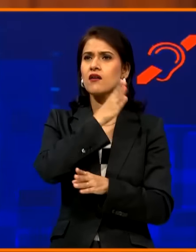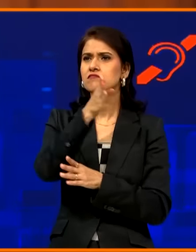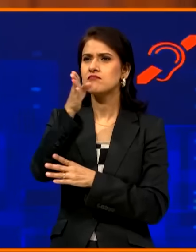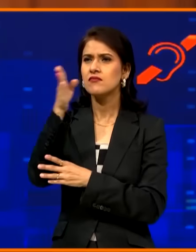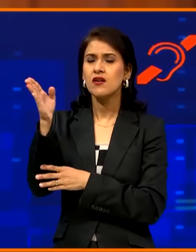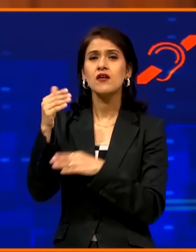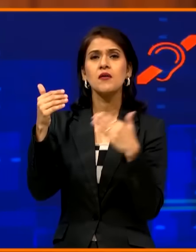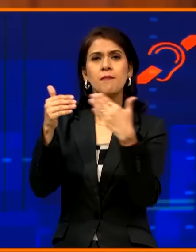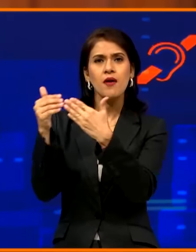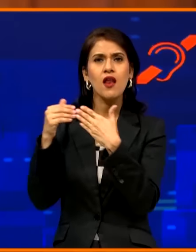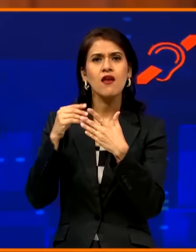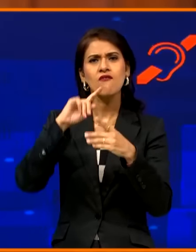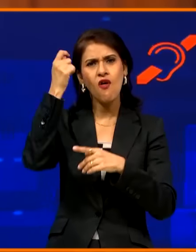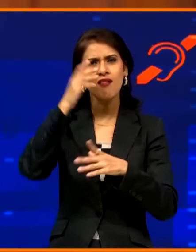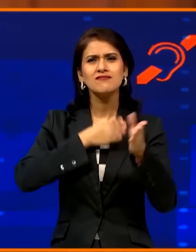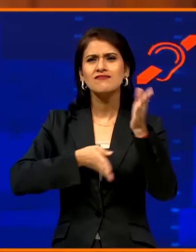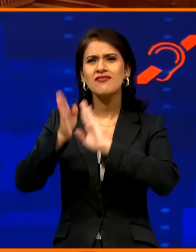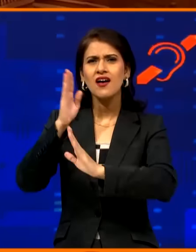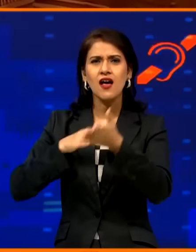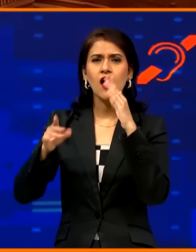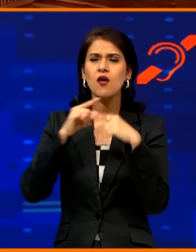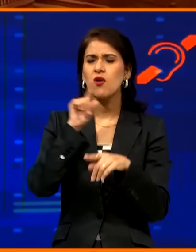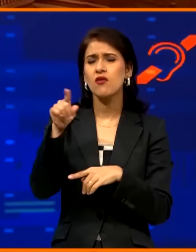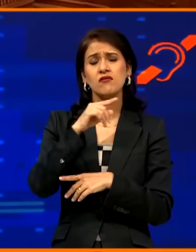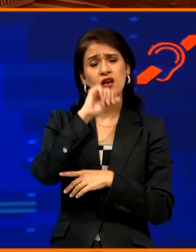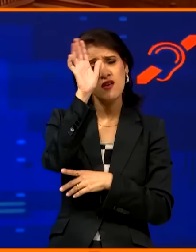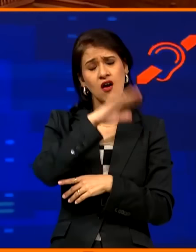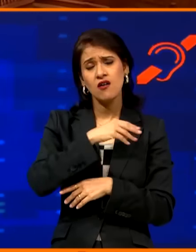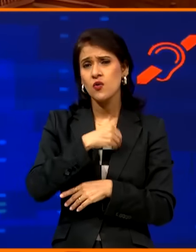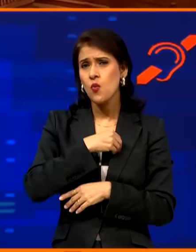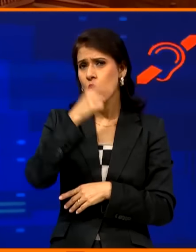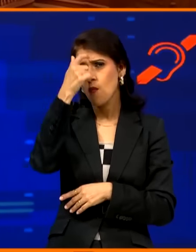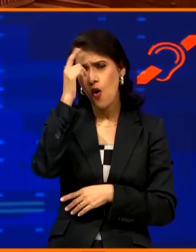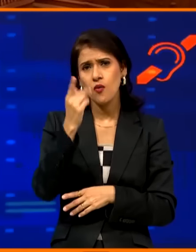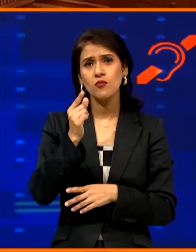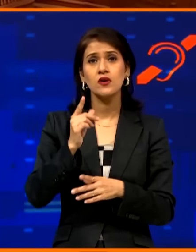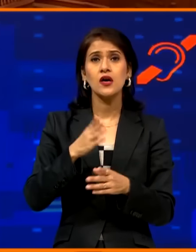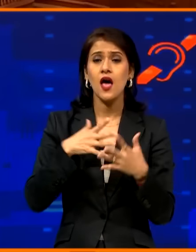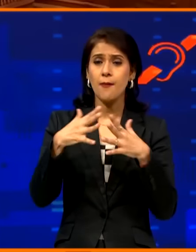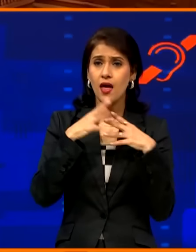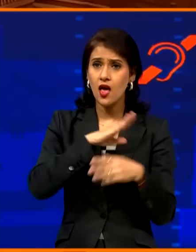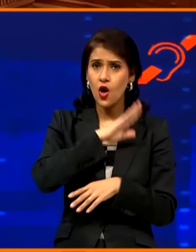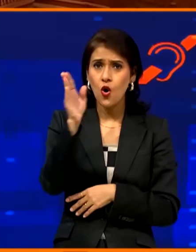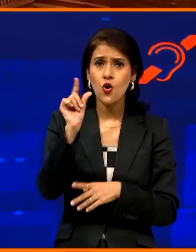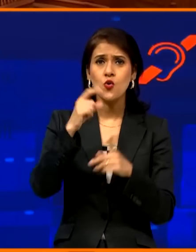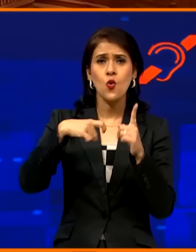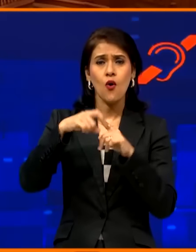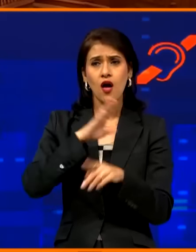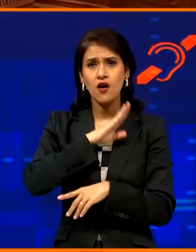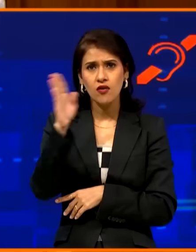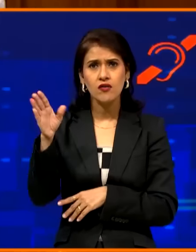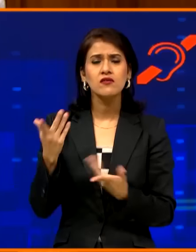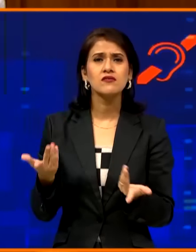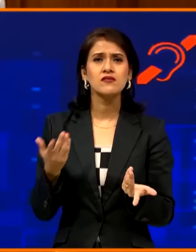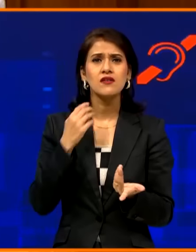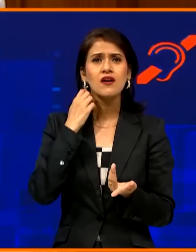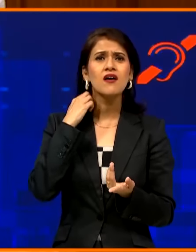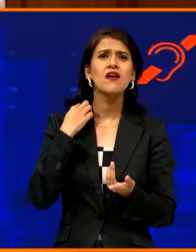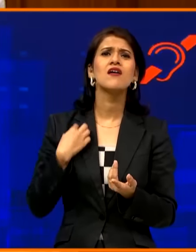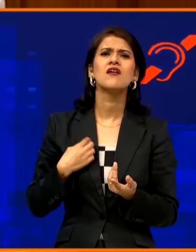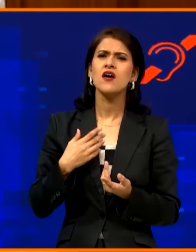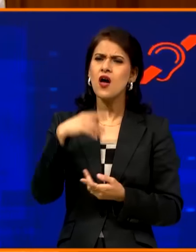हिंदुस्तान में मुसलमान हालत बहुत खराब है अमेरिका में यूके में यह तो मैं भी कहूंगा जो प्रॉब्लम है